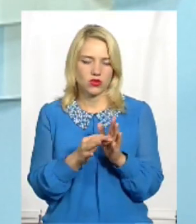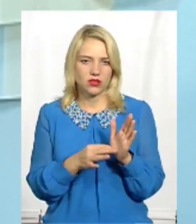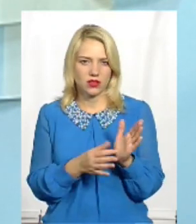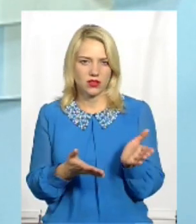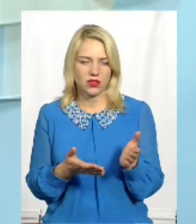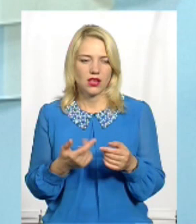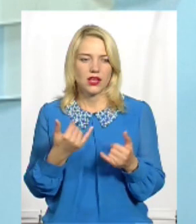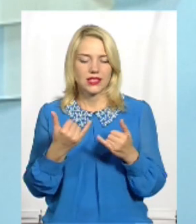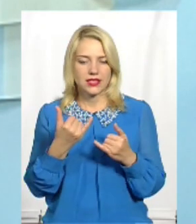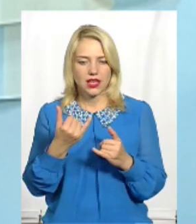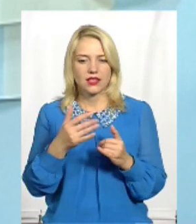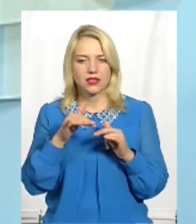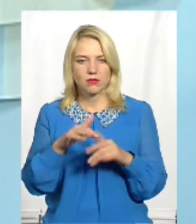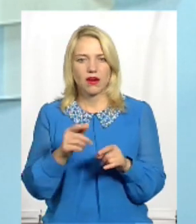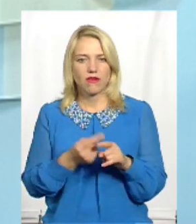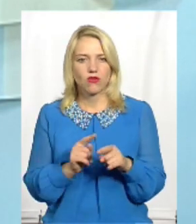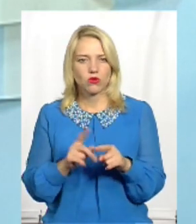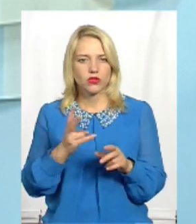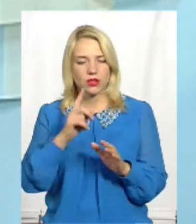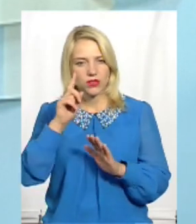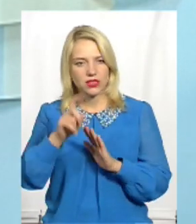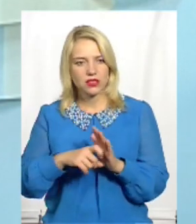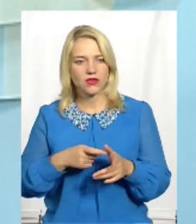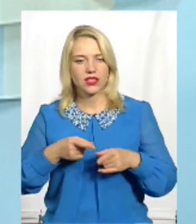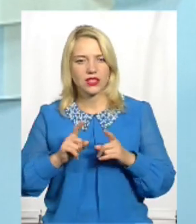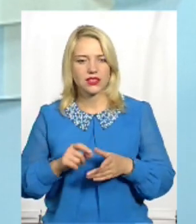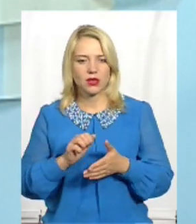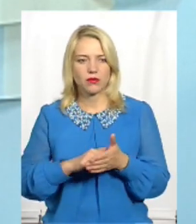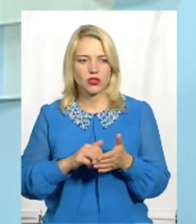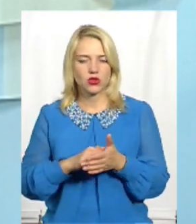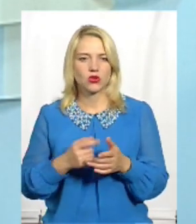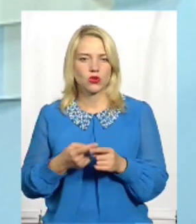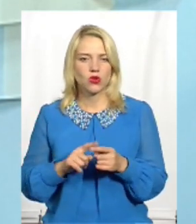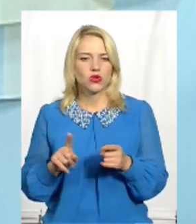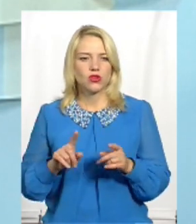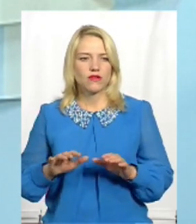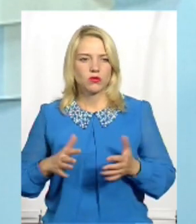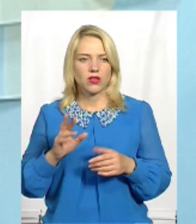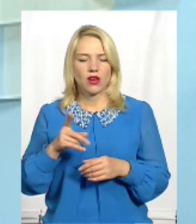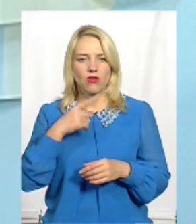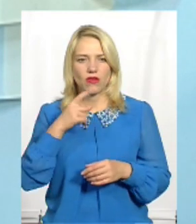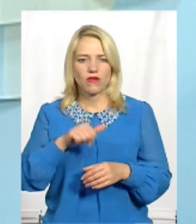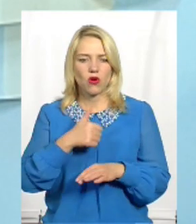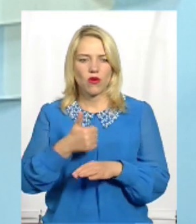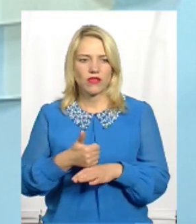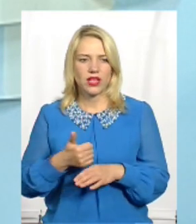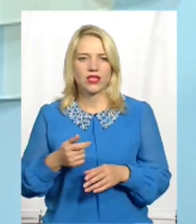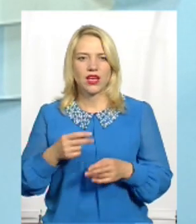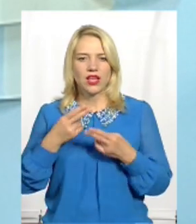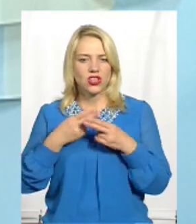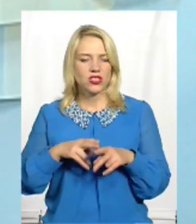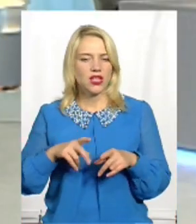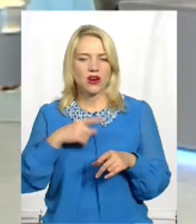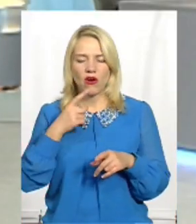зараз з'ясувати істинні причини того, що відбулося, тому що, як казав головний інженер, в місті такого не